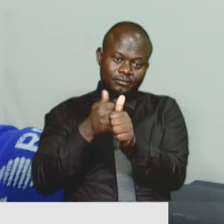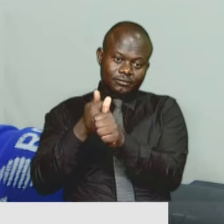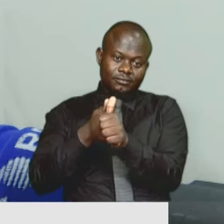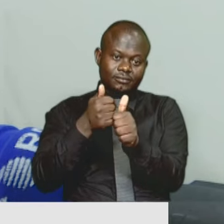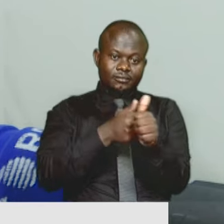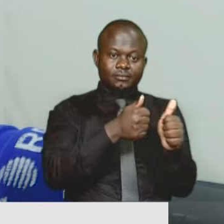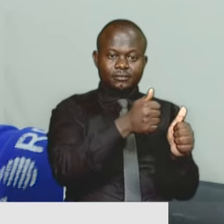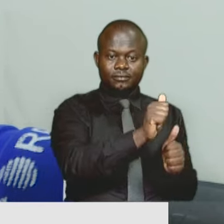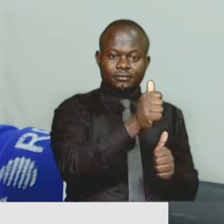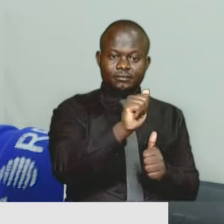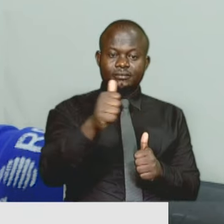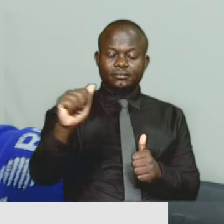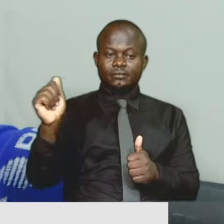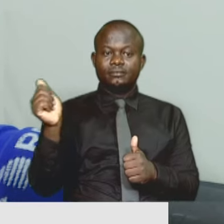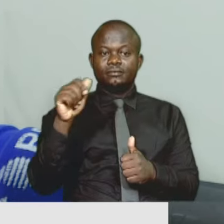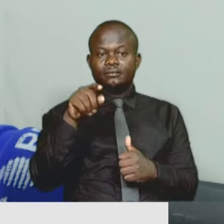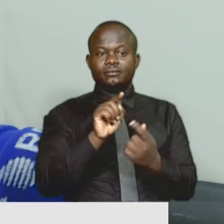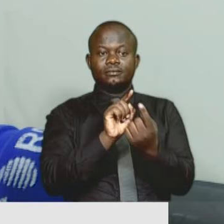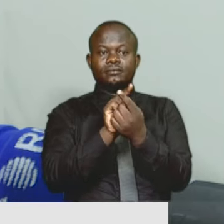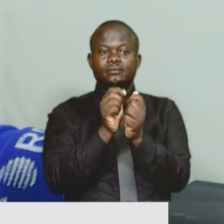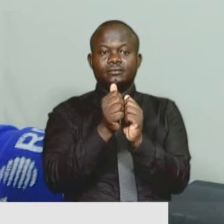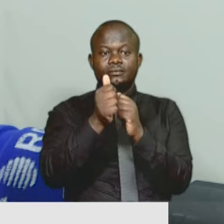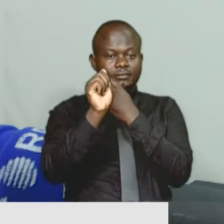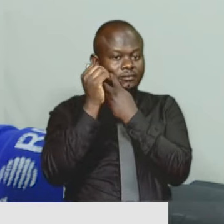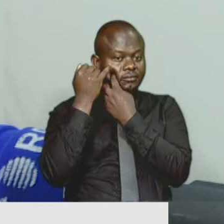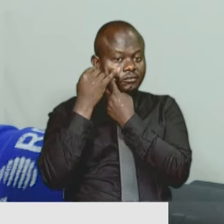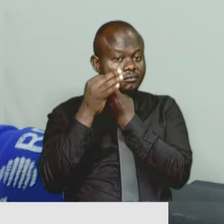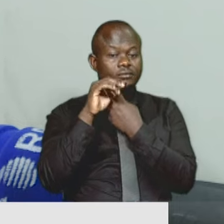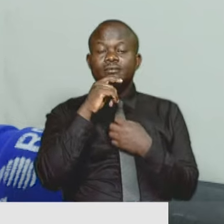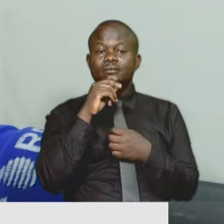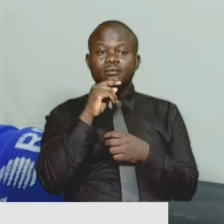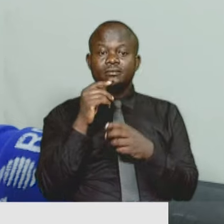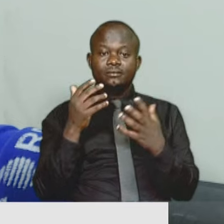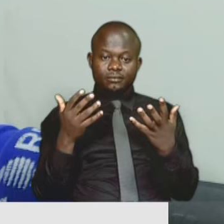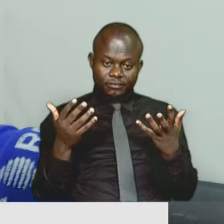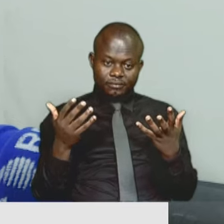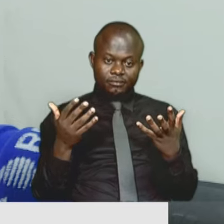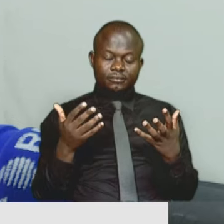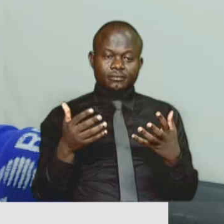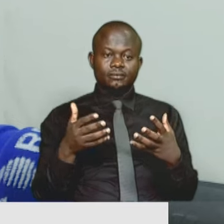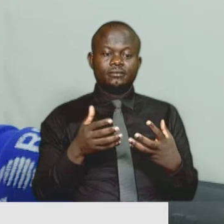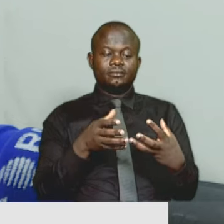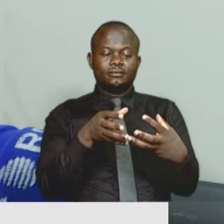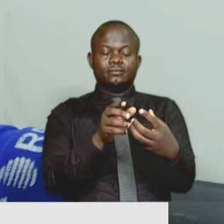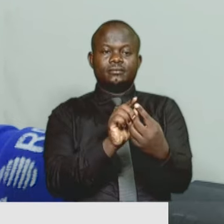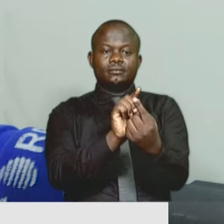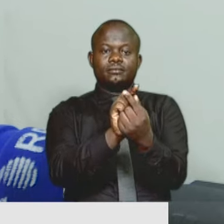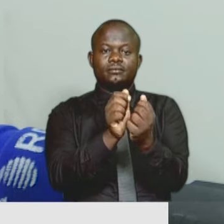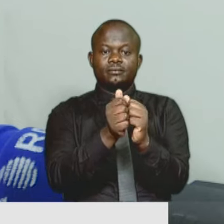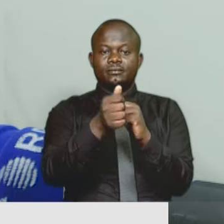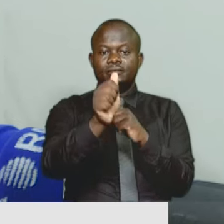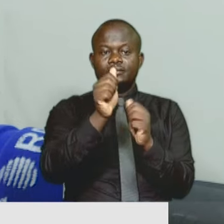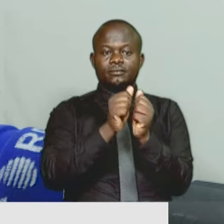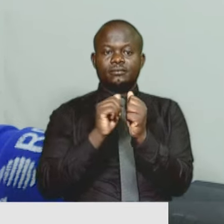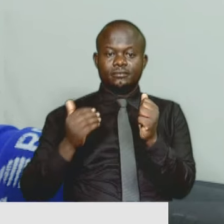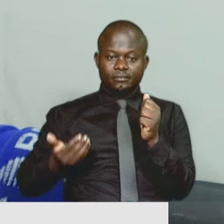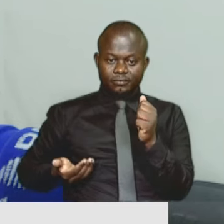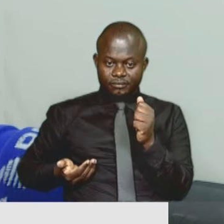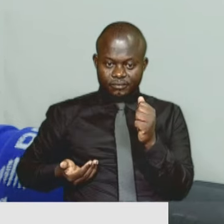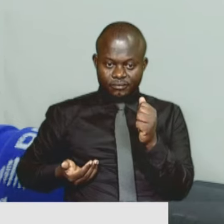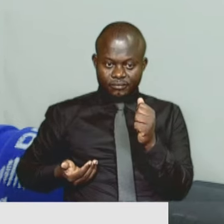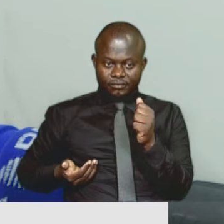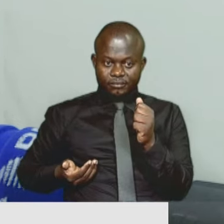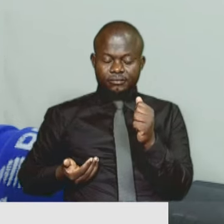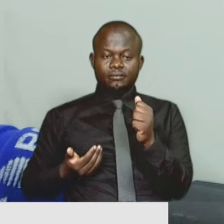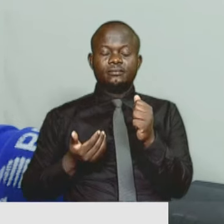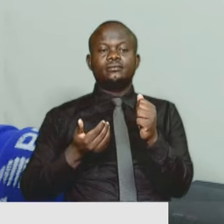muri muryango tugomba guhura nawe niba ari umugabo tugahura nawe n'umugore